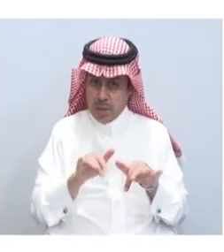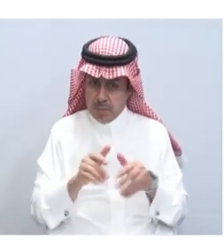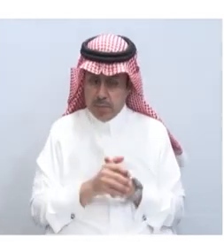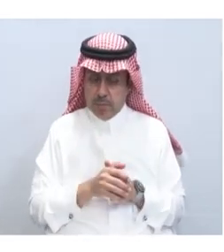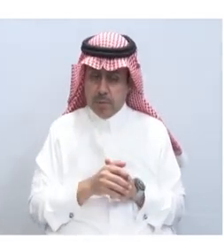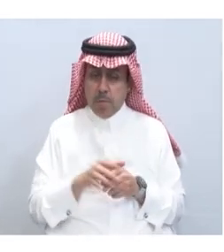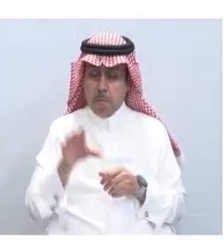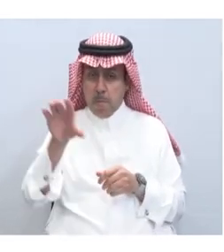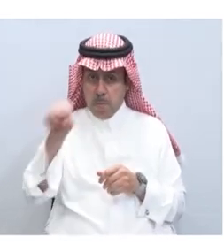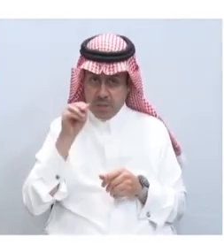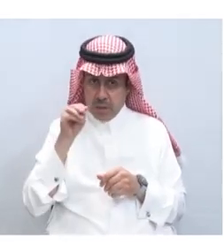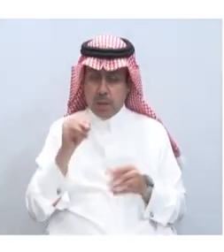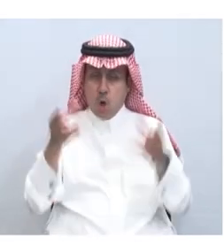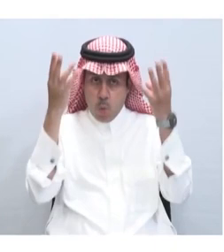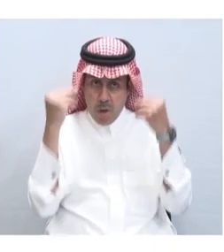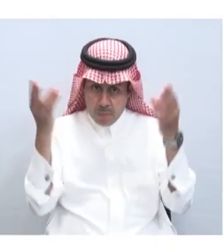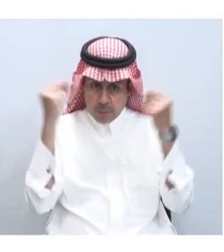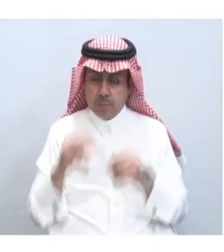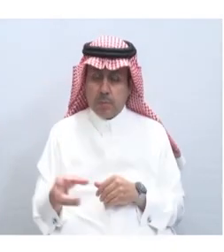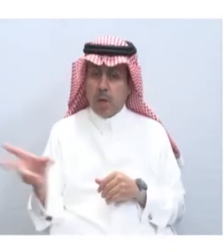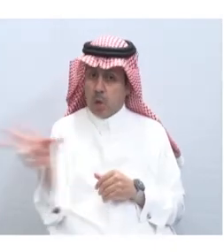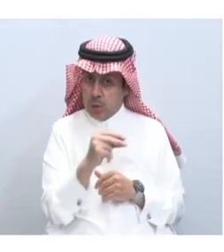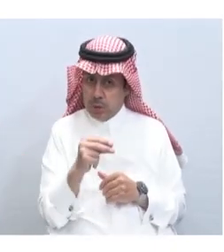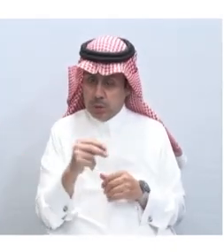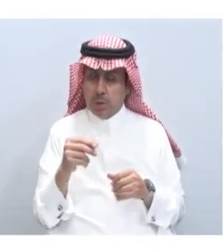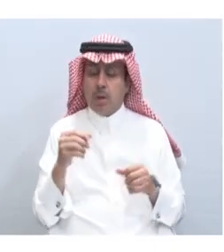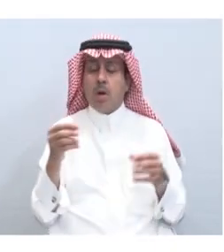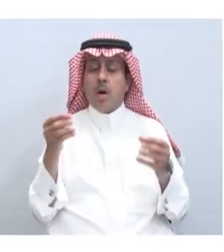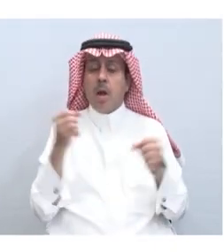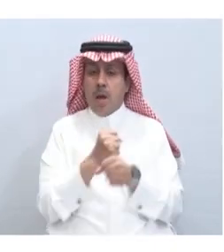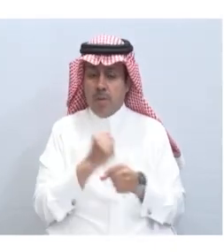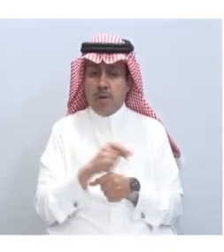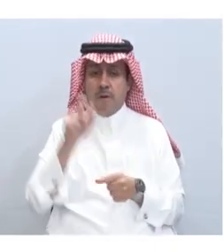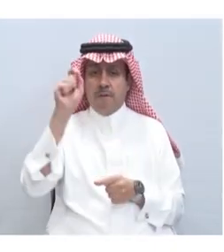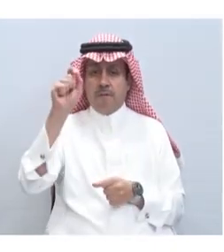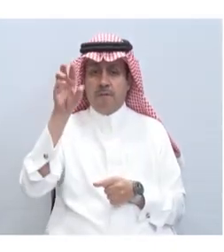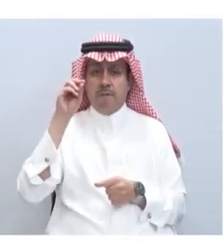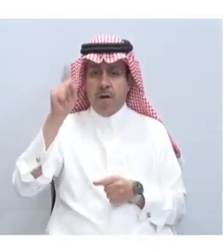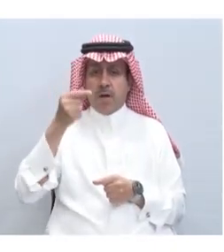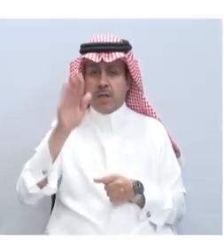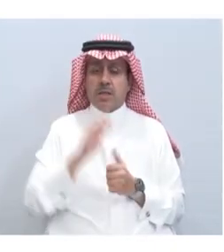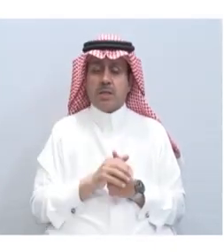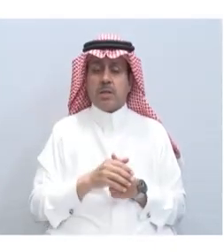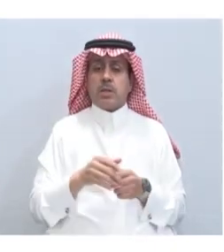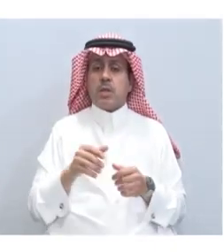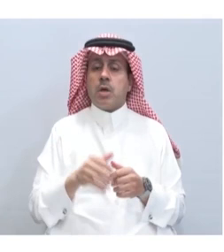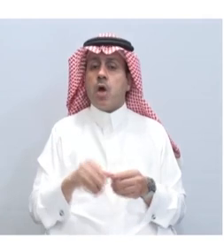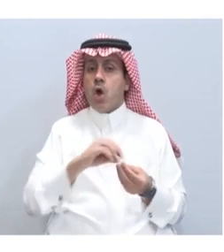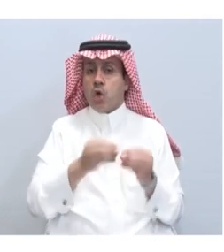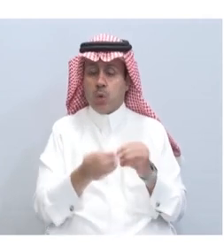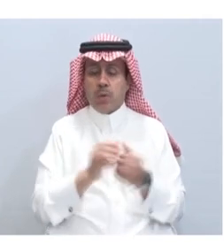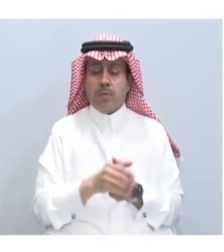فهرسه مصادر المعلومات وينتج عن هذه العمليه هنالك عده مواقع مثلا الفرس الموحد